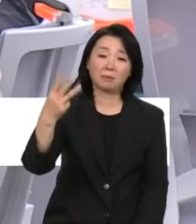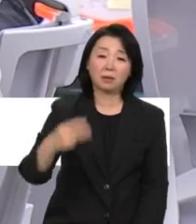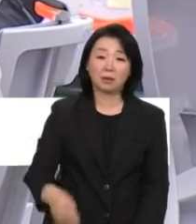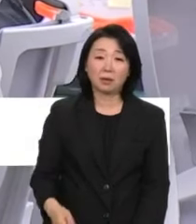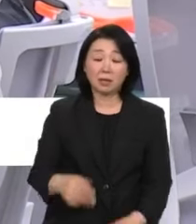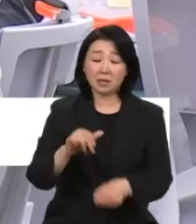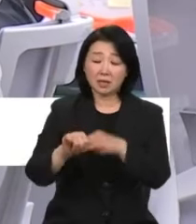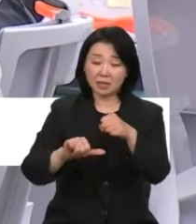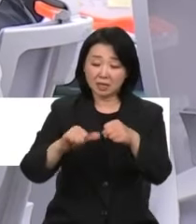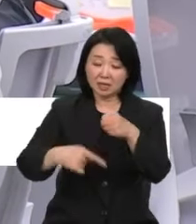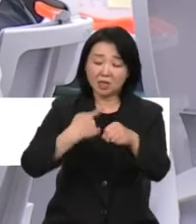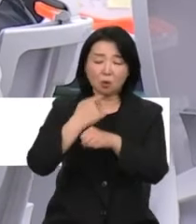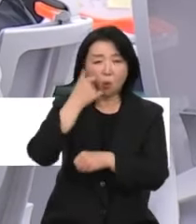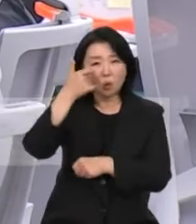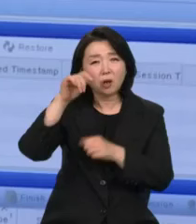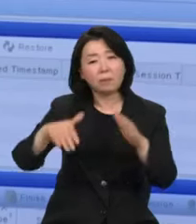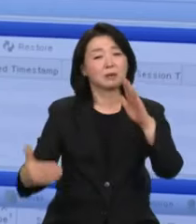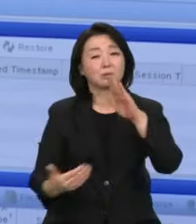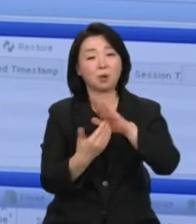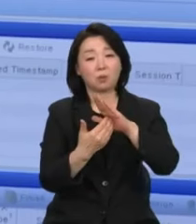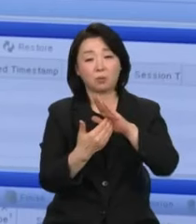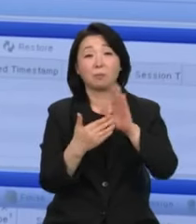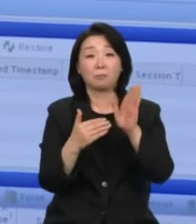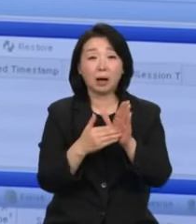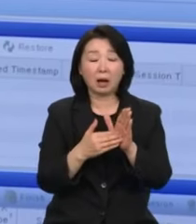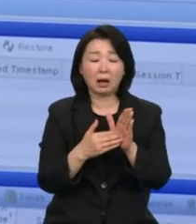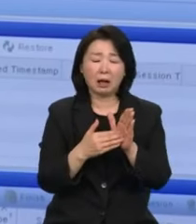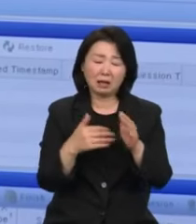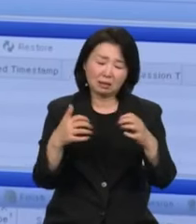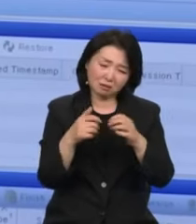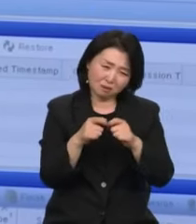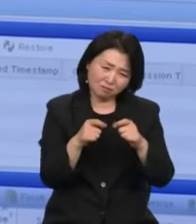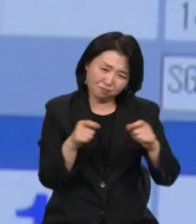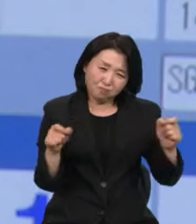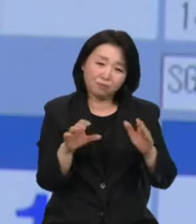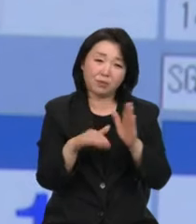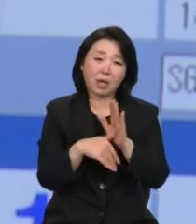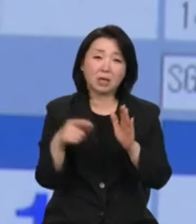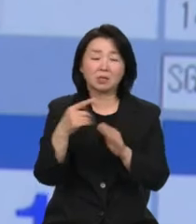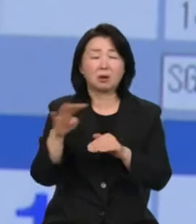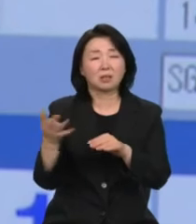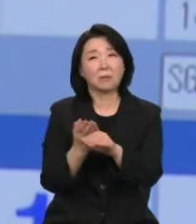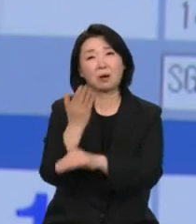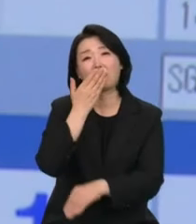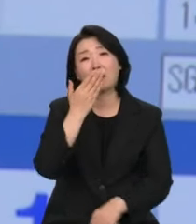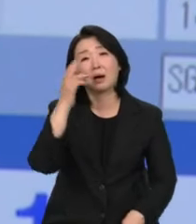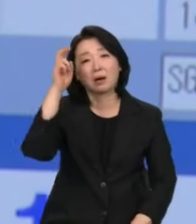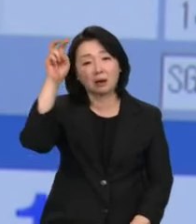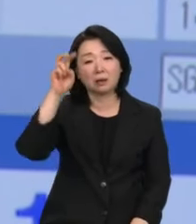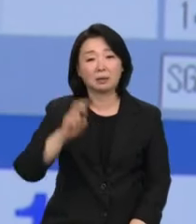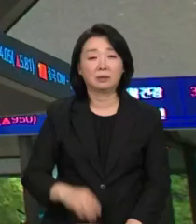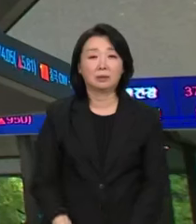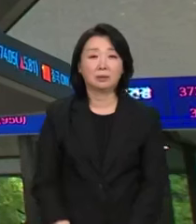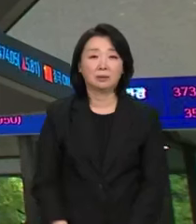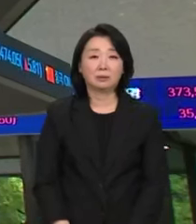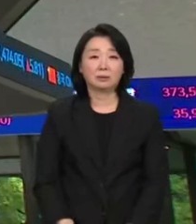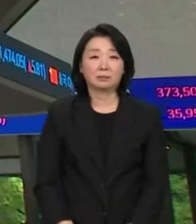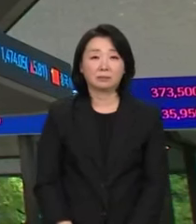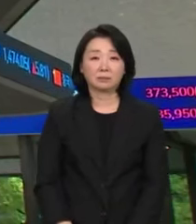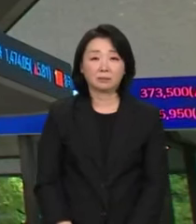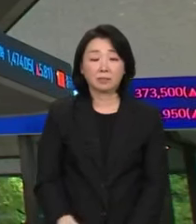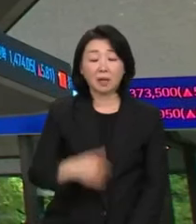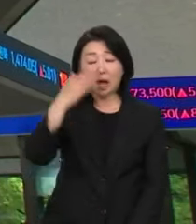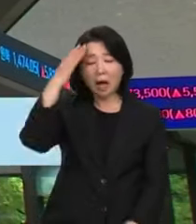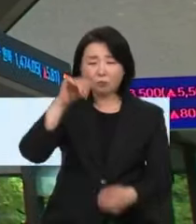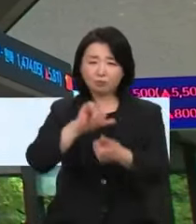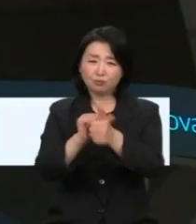1년 5개월 만에 최고치입니다. 사태가 길어질 경우 1,400원에 뚫을 수 있다는 전망까지 나왔습니다. 국내